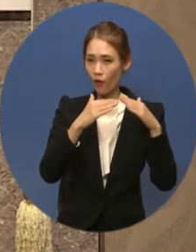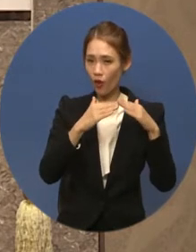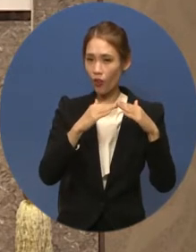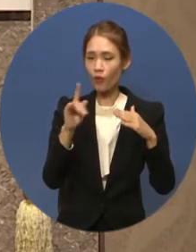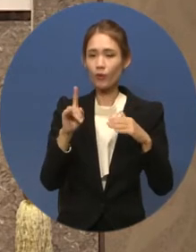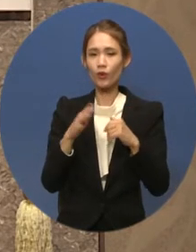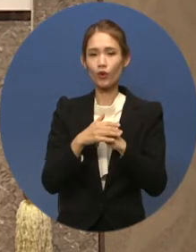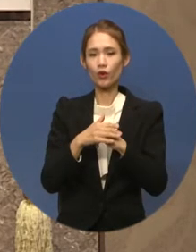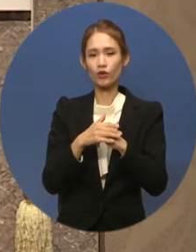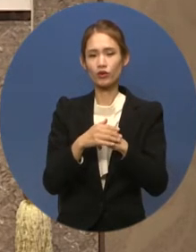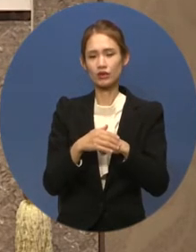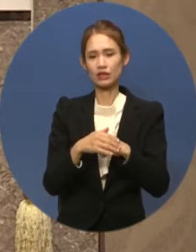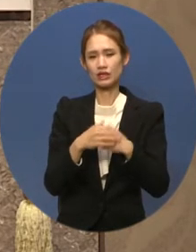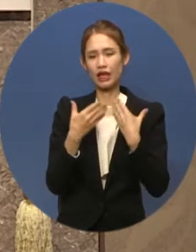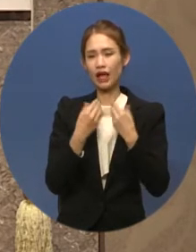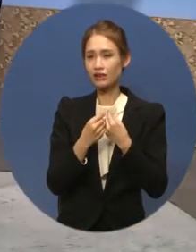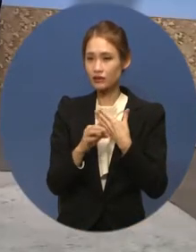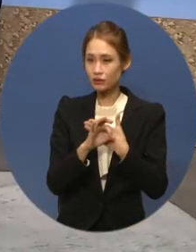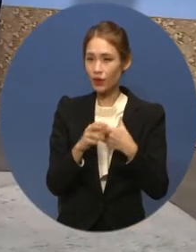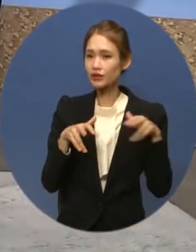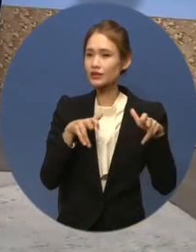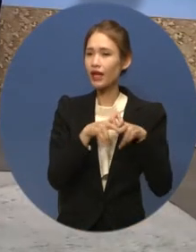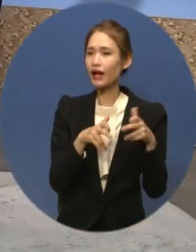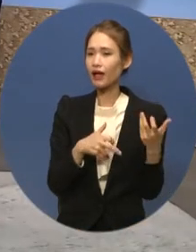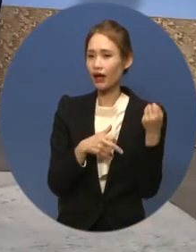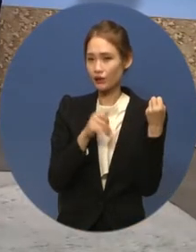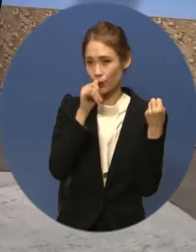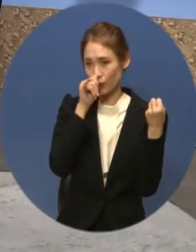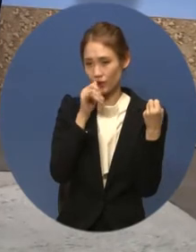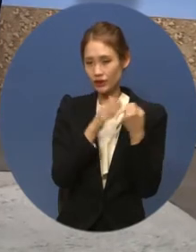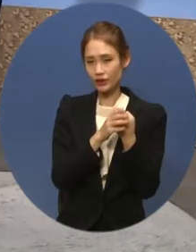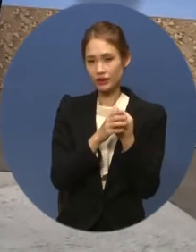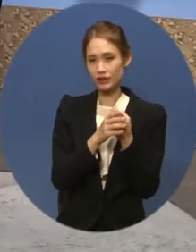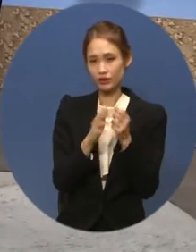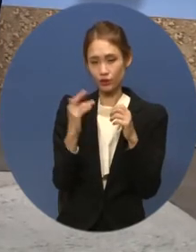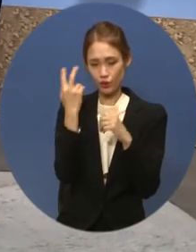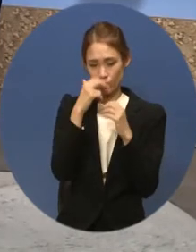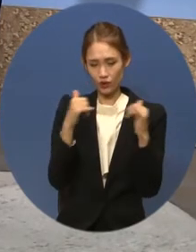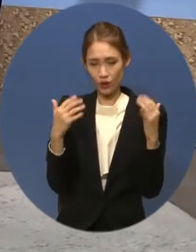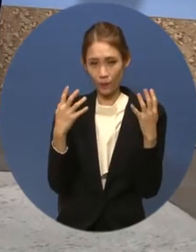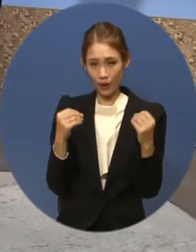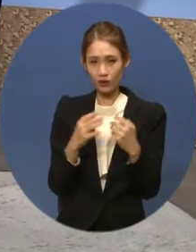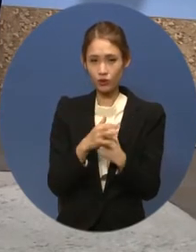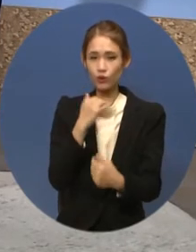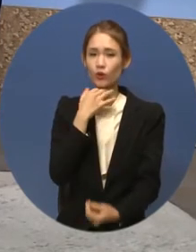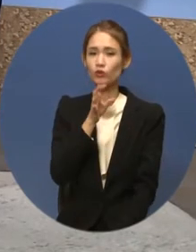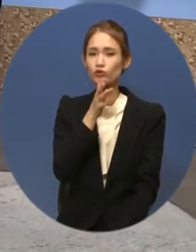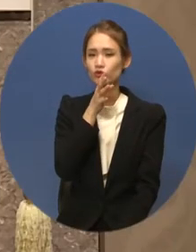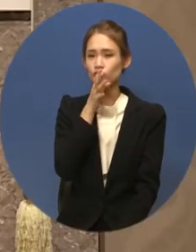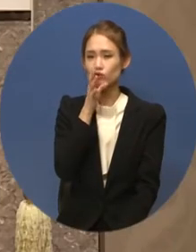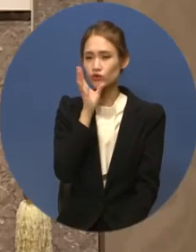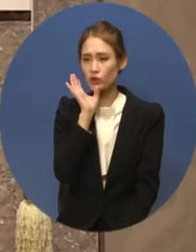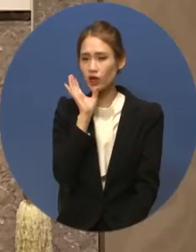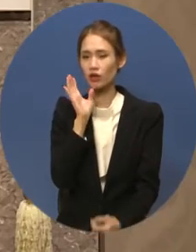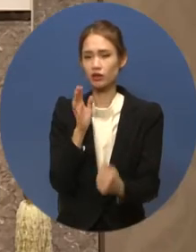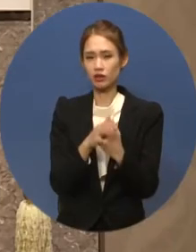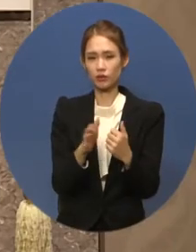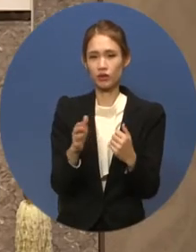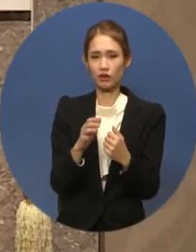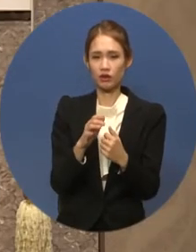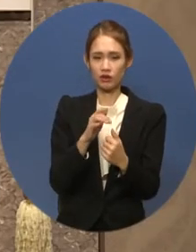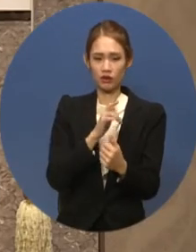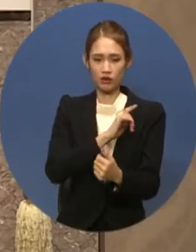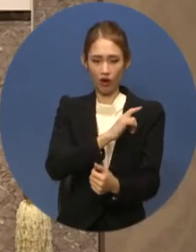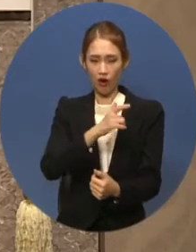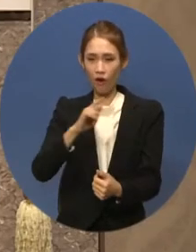장애를 가지고 살아가시는 국가의 고자 분들도 굉장히 많으시고 요 또 고령화 되시면 서 각종 그 재활 치료가